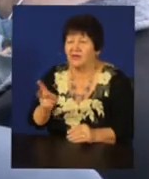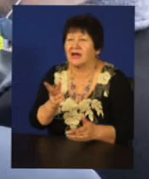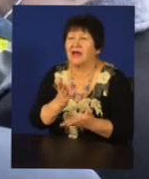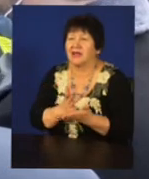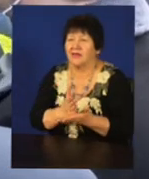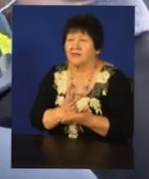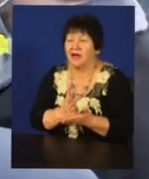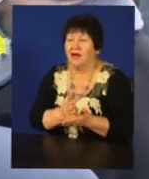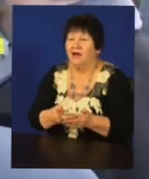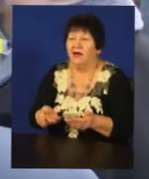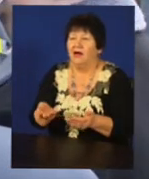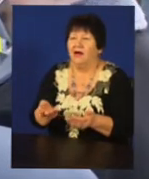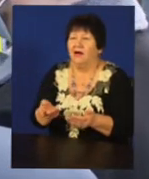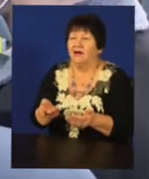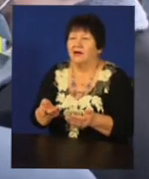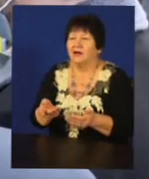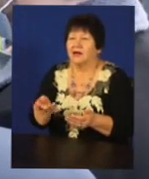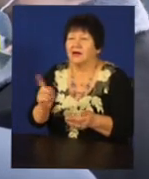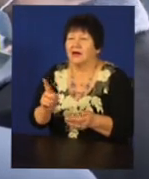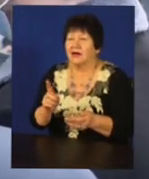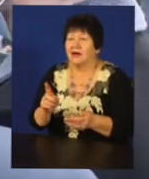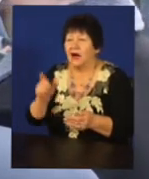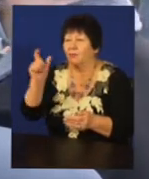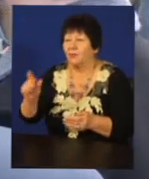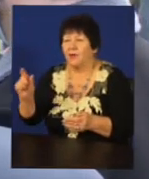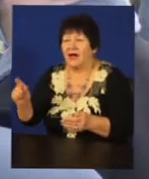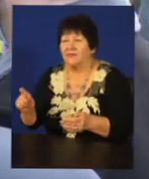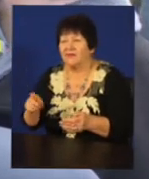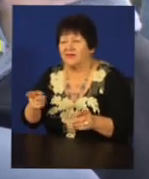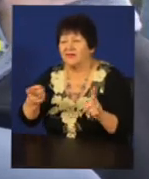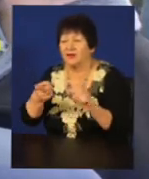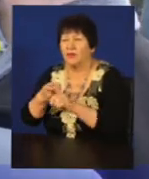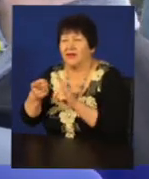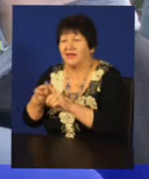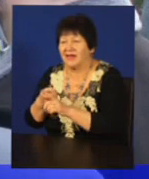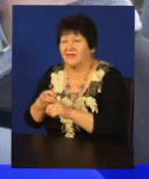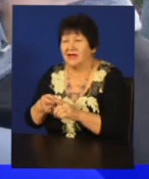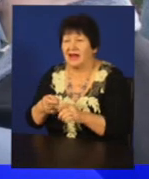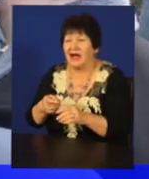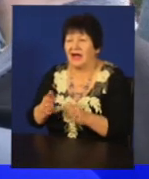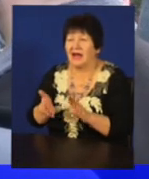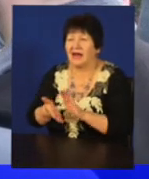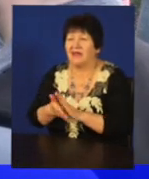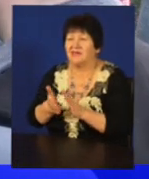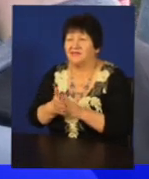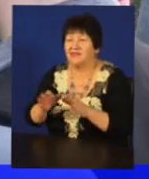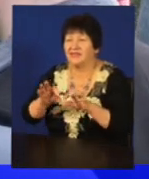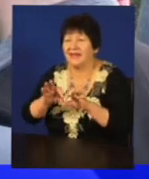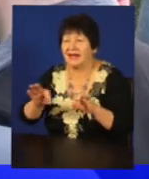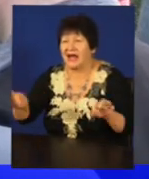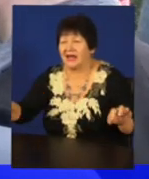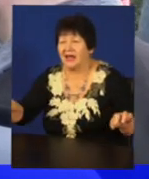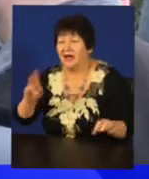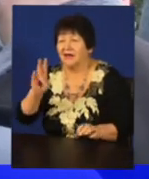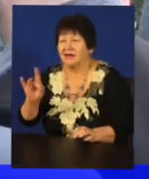pe care îl veți aplica ca populația să se conecteze la serviciile de canalizare? De exemplu, după finalizarea